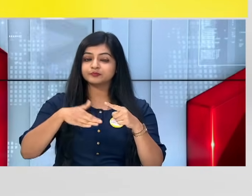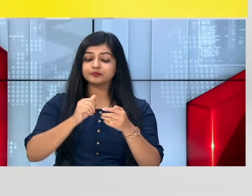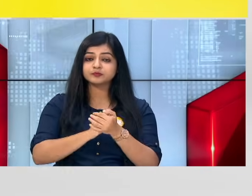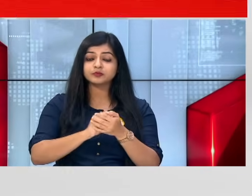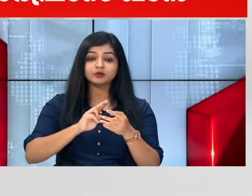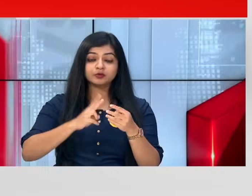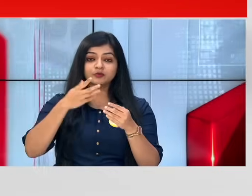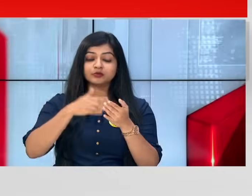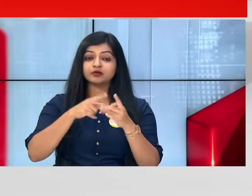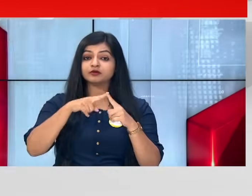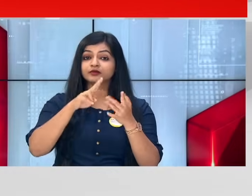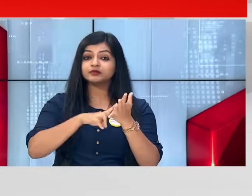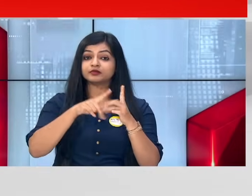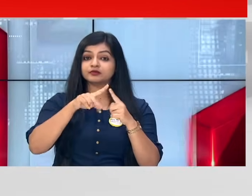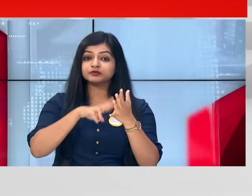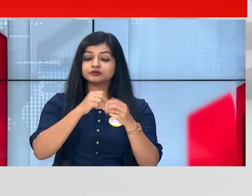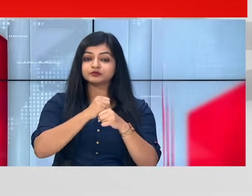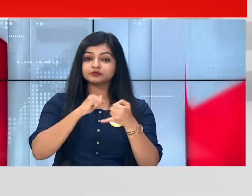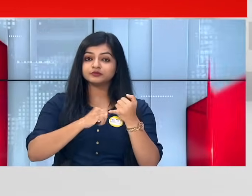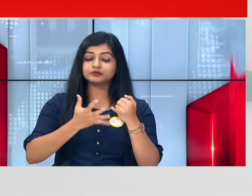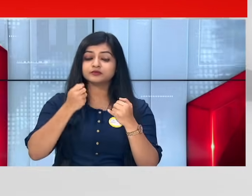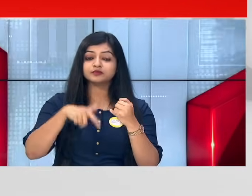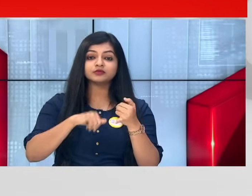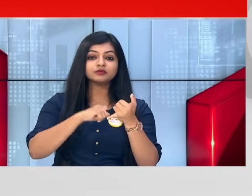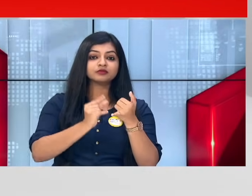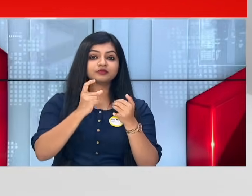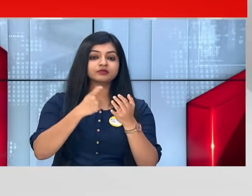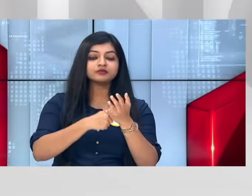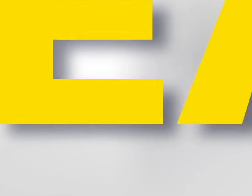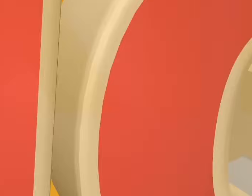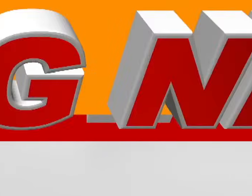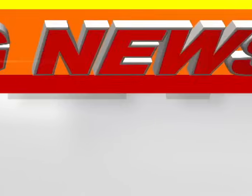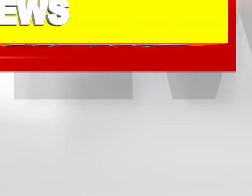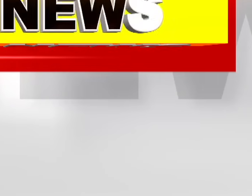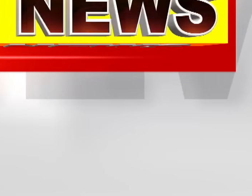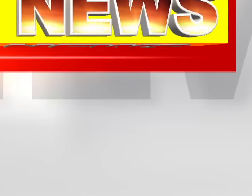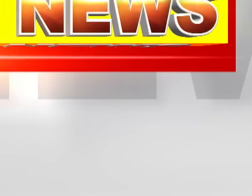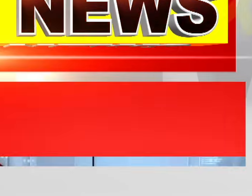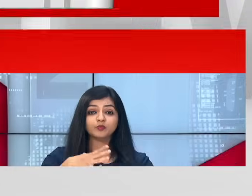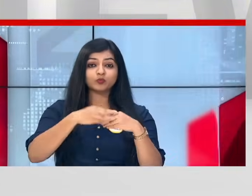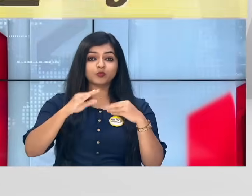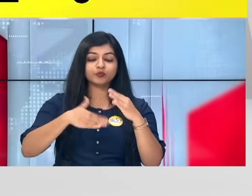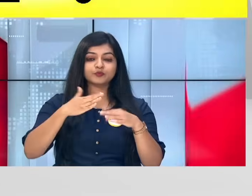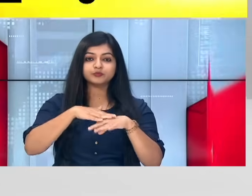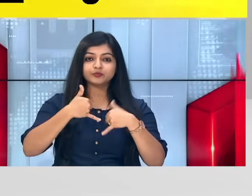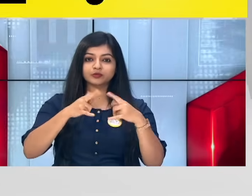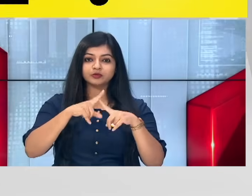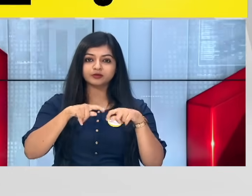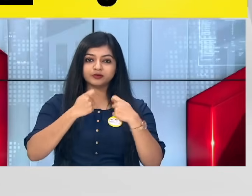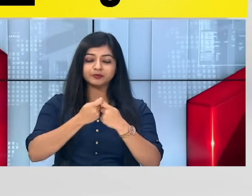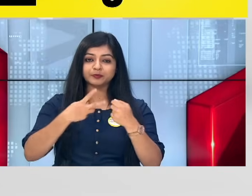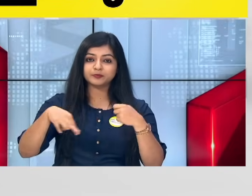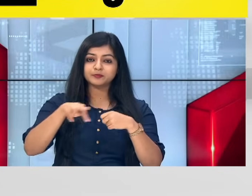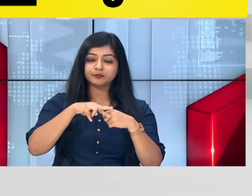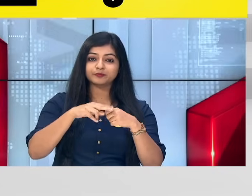ഒരു ഇന്നിങ്സ് വന്നത് സർഫ്രാസ് ഖാന്റെ ഭാഗത്തു നിന്നാണ്. അദ്ദേഹം ഏറെക്കാലത്തിന് ശേഷം ഇന്ത്യൻ ടീമിലേക്കുള്ള തൻ്റെ ആ വരവ്, ഇന്ത്യൻ ടീമിലേക്ക് അവസരം കിട്ടിയ